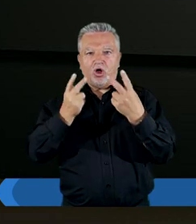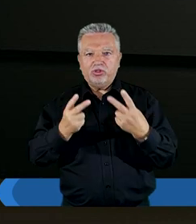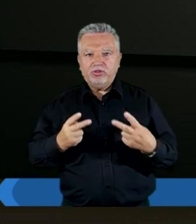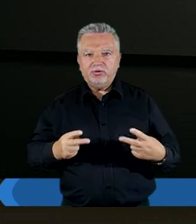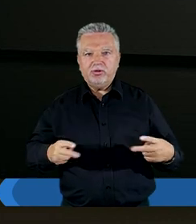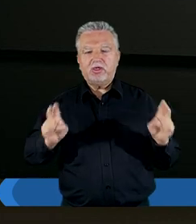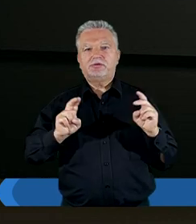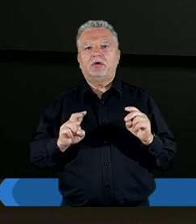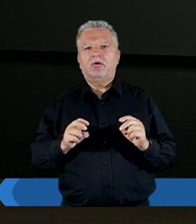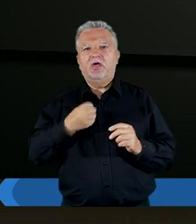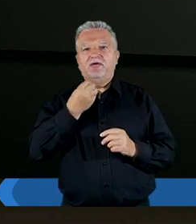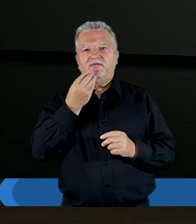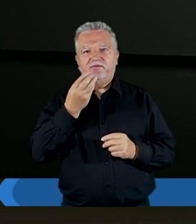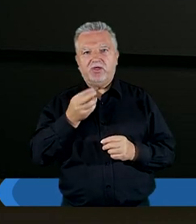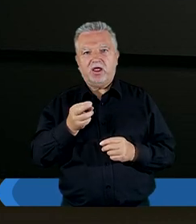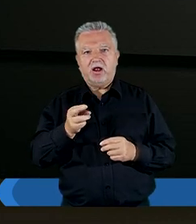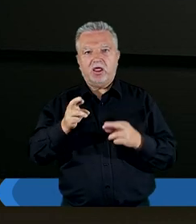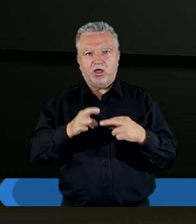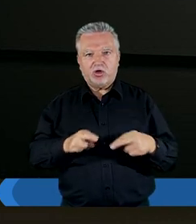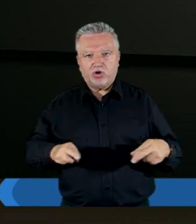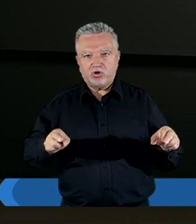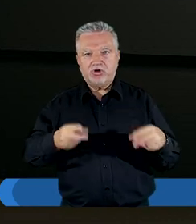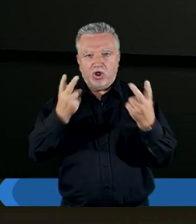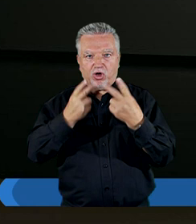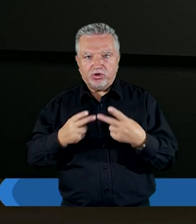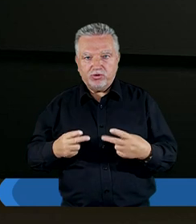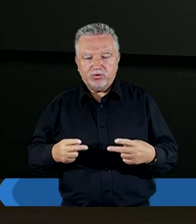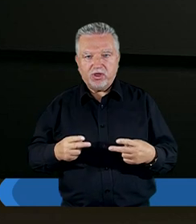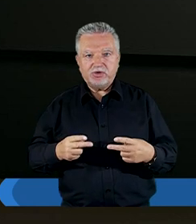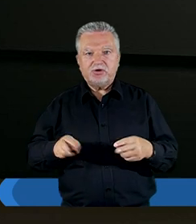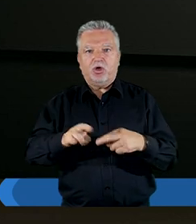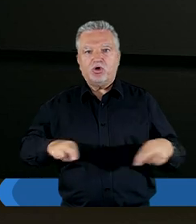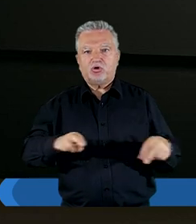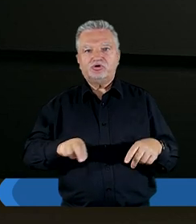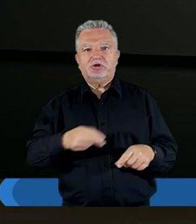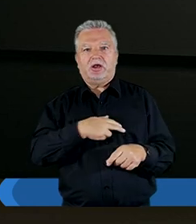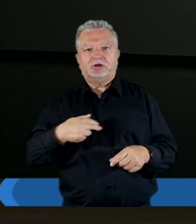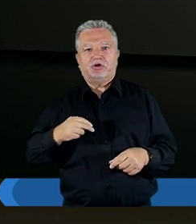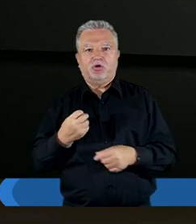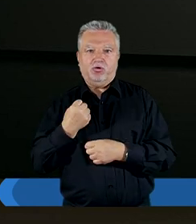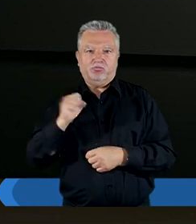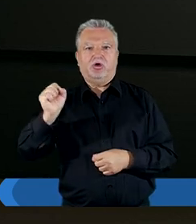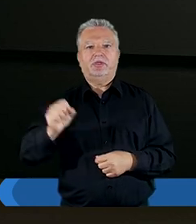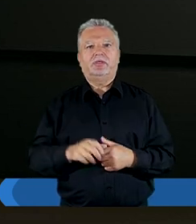pewno wiele rodzin. Odwiedził również rodzinę naszego bohatera.